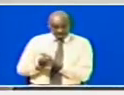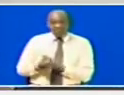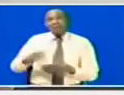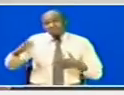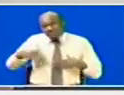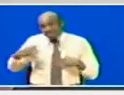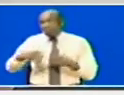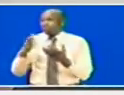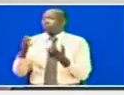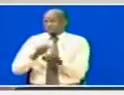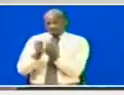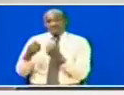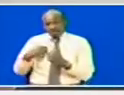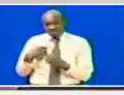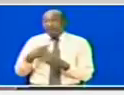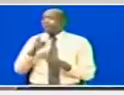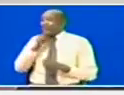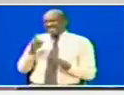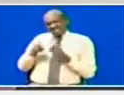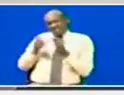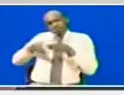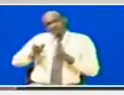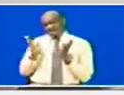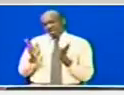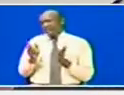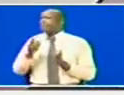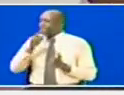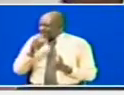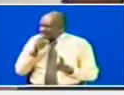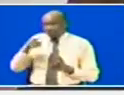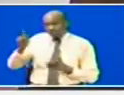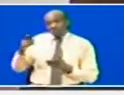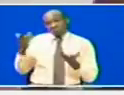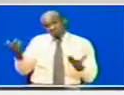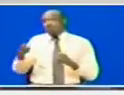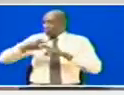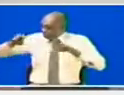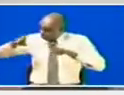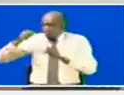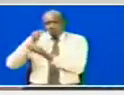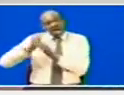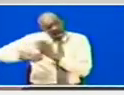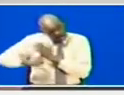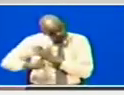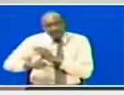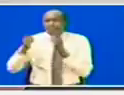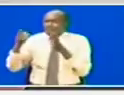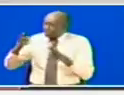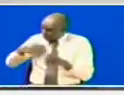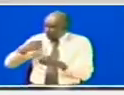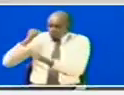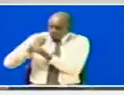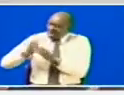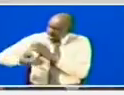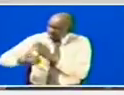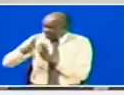kwamba majukumu yamebadilika. Mfano, mwanamume ni yule yule, Lofti. Mwanamume ni yule yule wa kwenda nje kutafuta. Ukaangalia idadi ya watu wanaokwenda nje